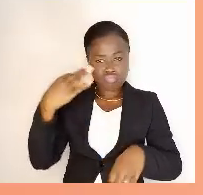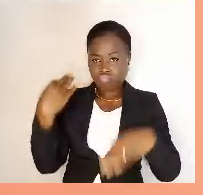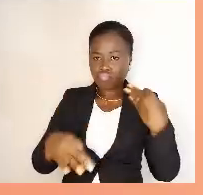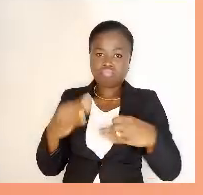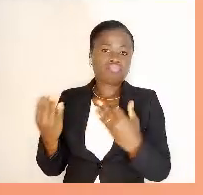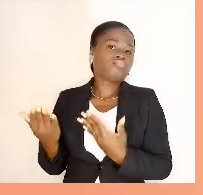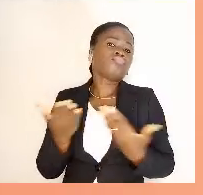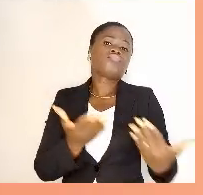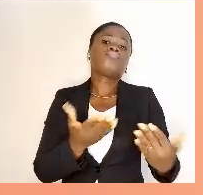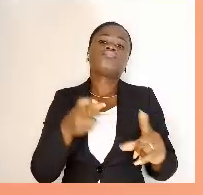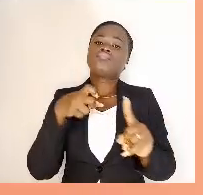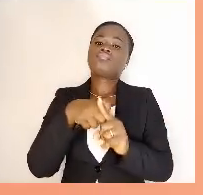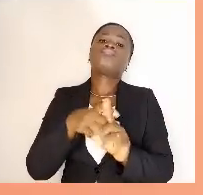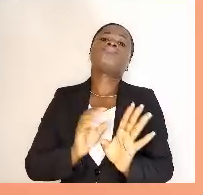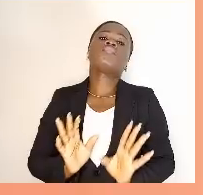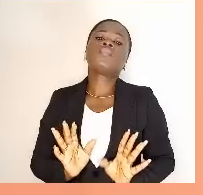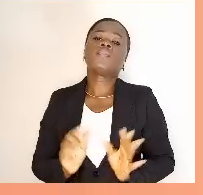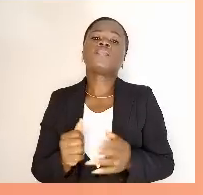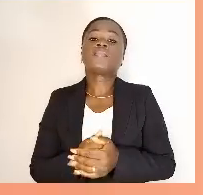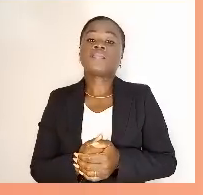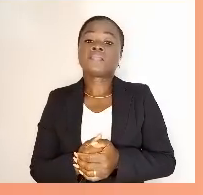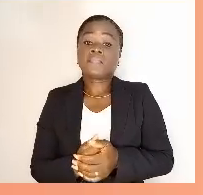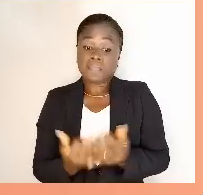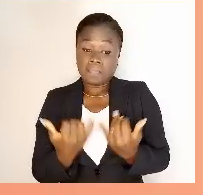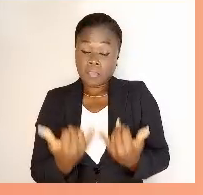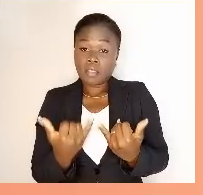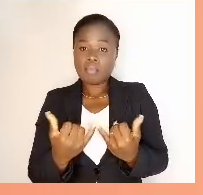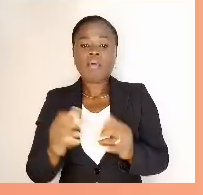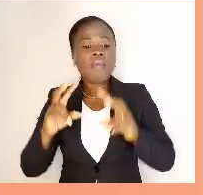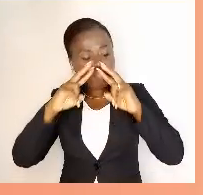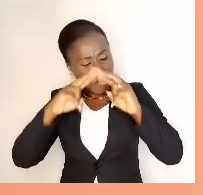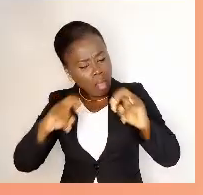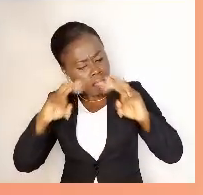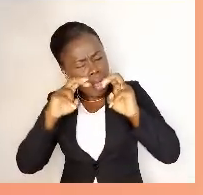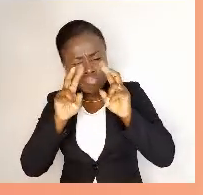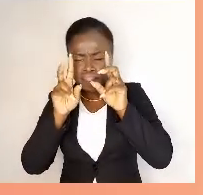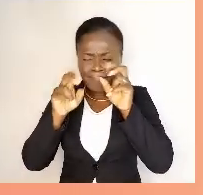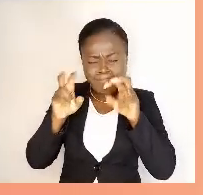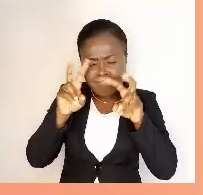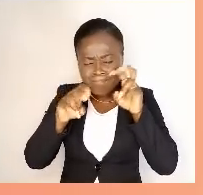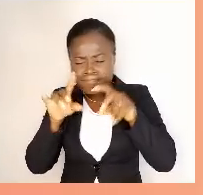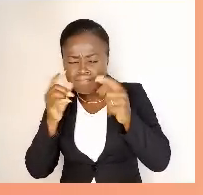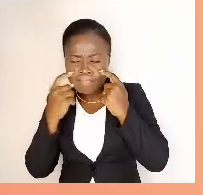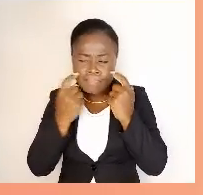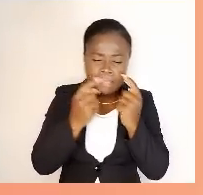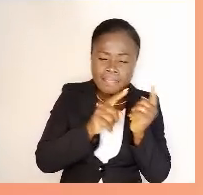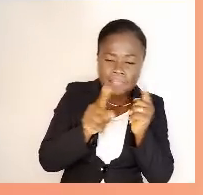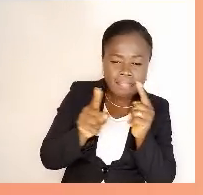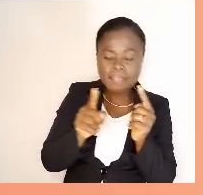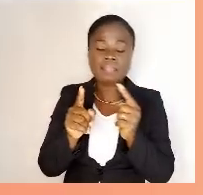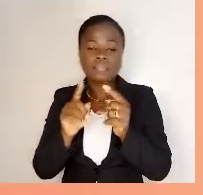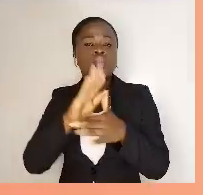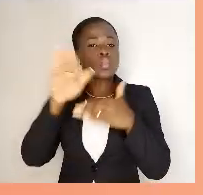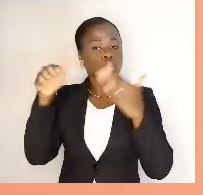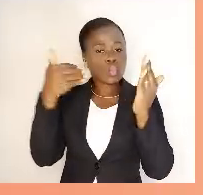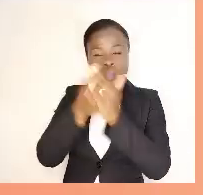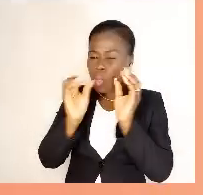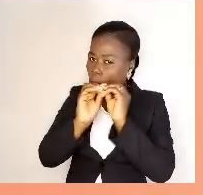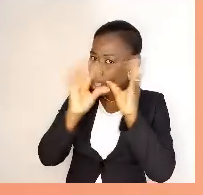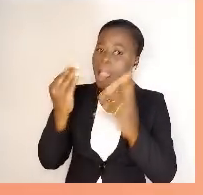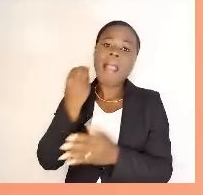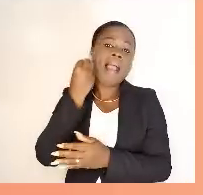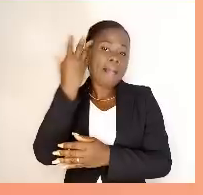leurs actes inqualifiables devant la justice. En attendant, les enquêtes se poursuivent.